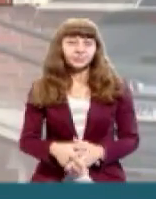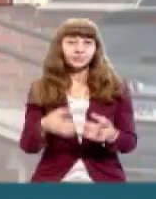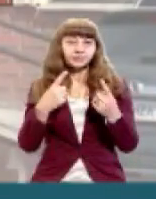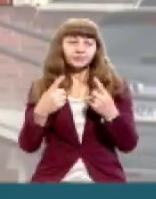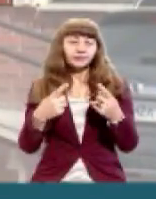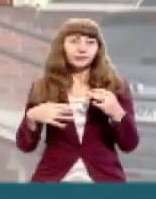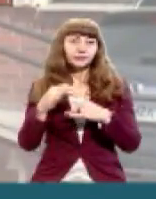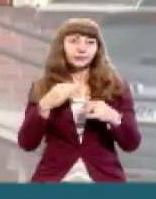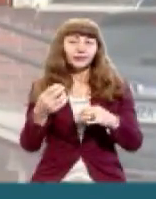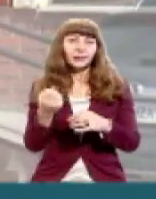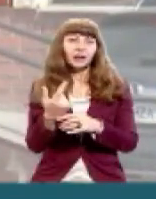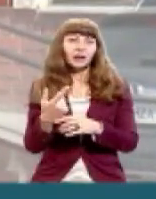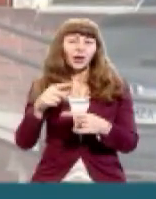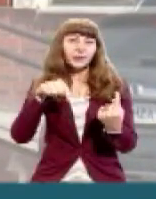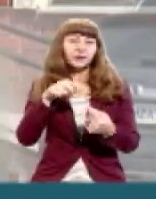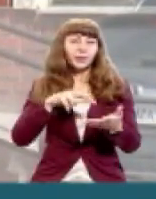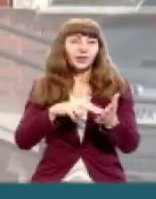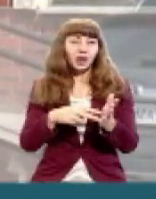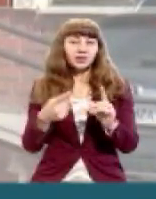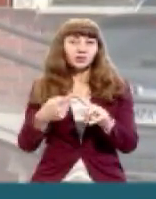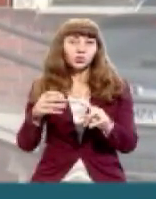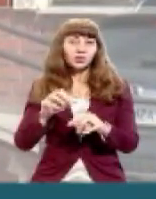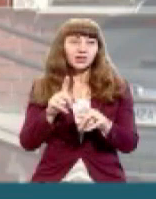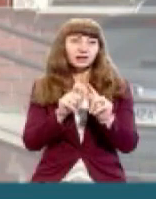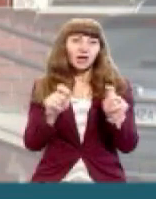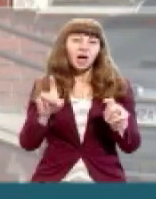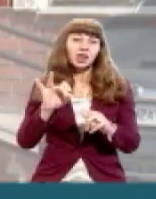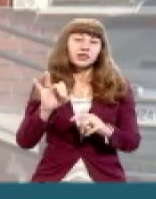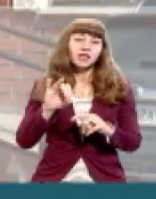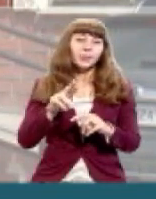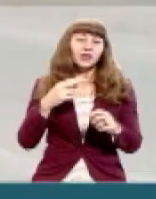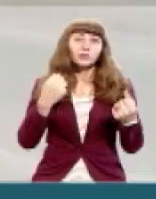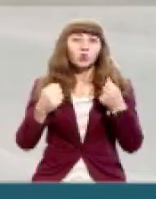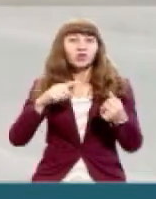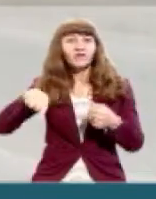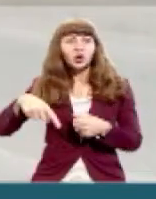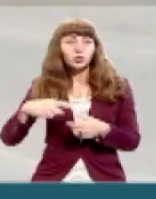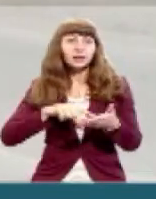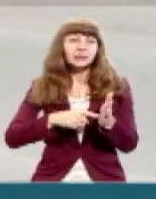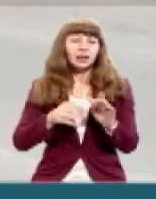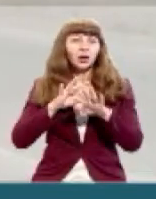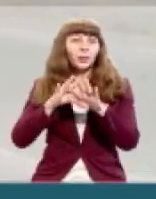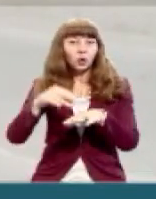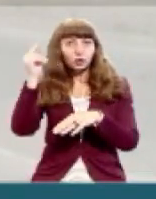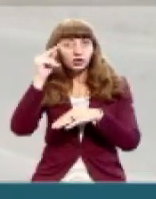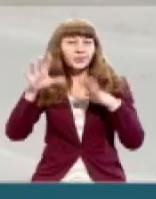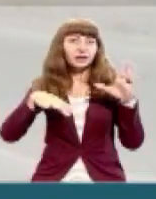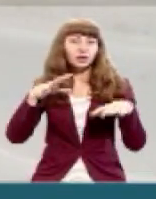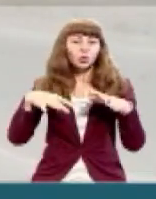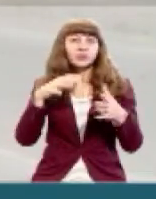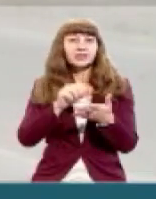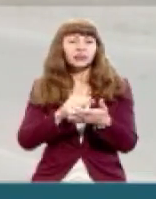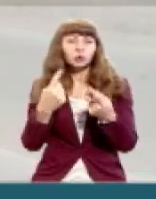сабақтарын және де басқа да дене шынықтыру спорттық іс-шараларын өткізу. Білім алушылар арасында салауатты өмір салтын насихаттау, спорттық